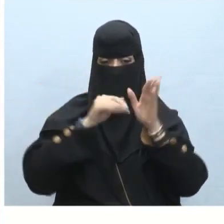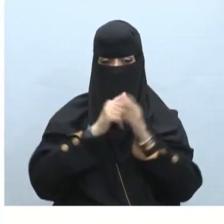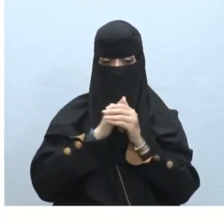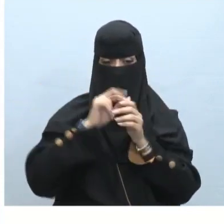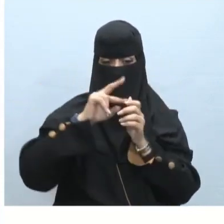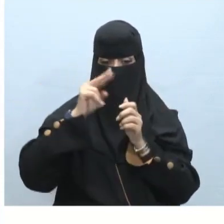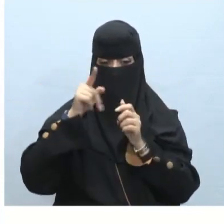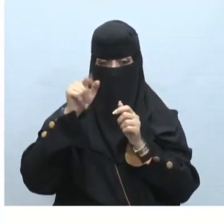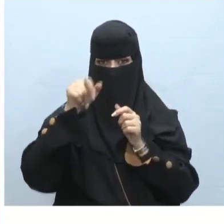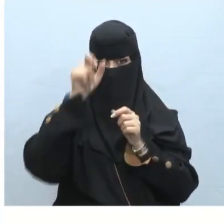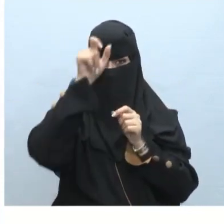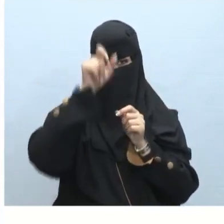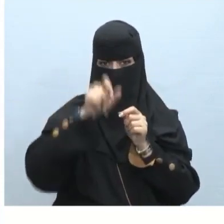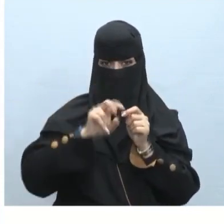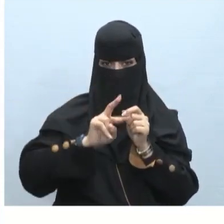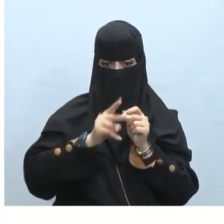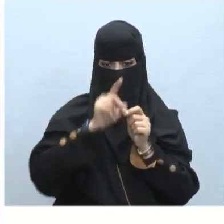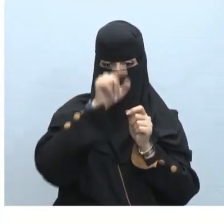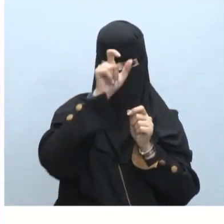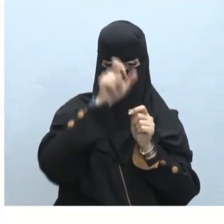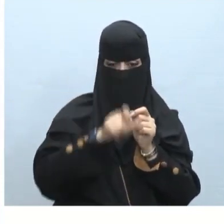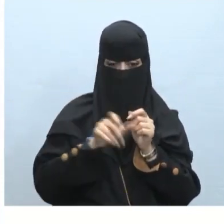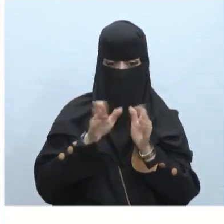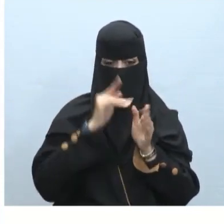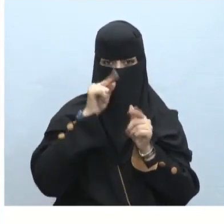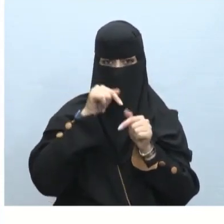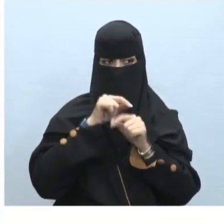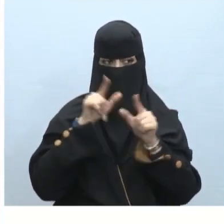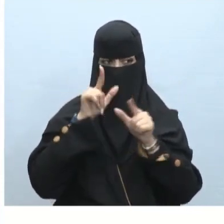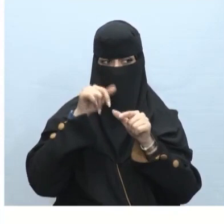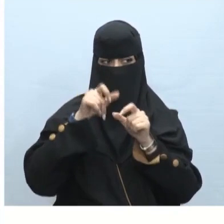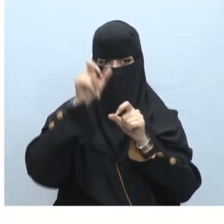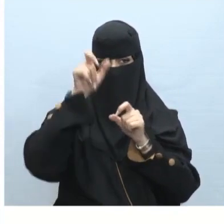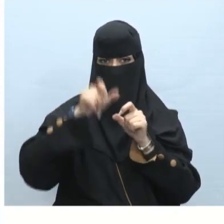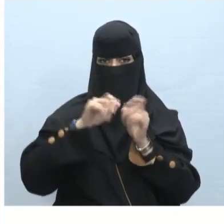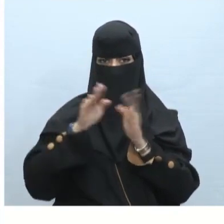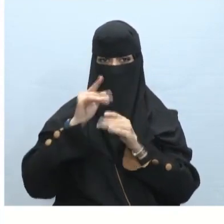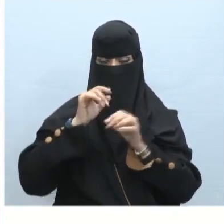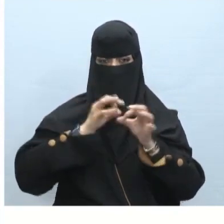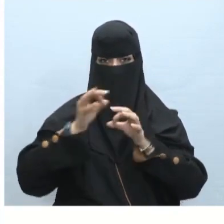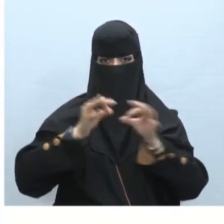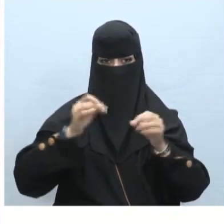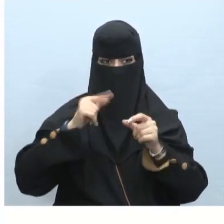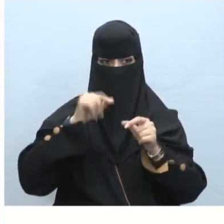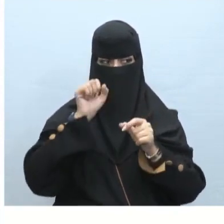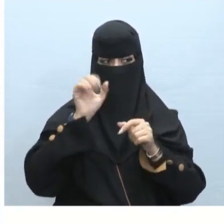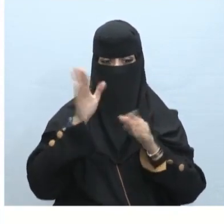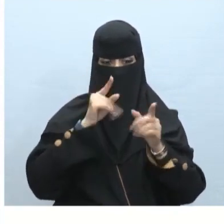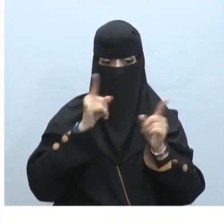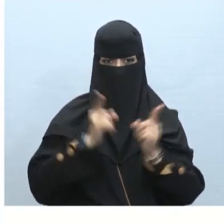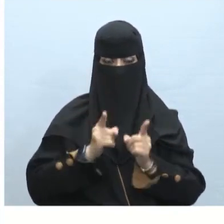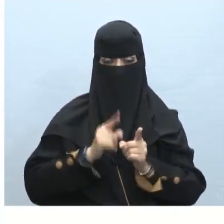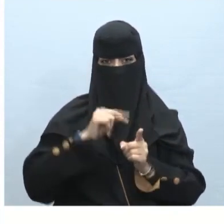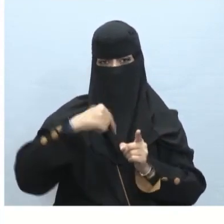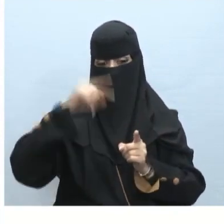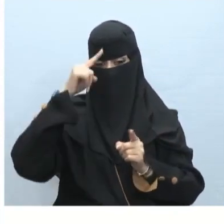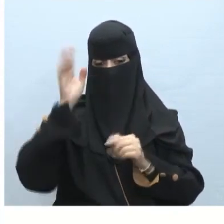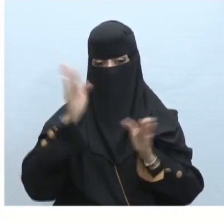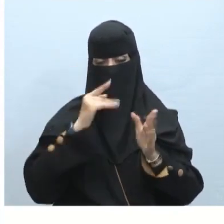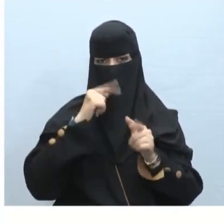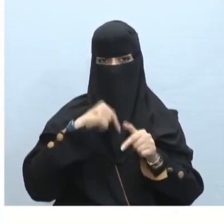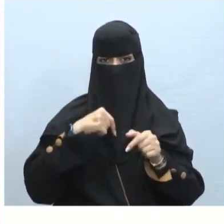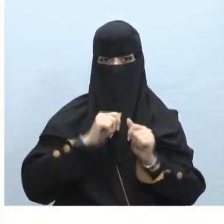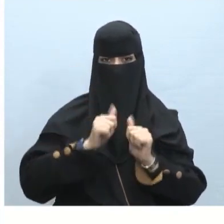مزدوجا على عنصر داخل مخطط البياني ستظهر قائمه تنسيق الخاصه بالعنصر المحدد على سبيل المثال